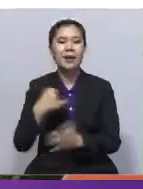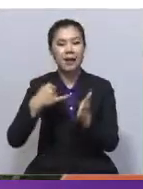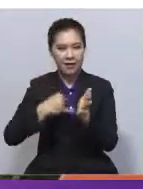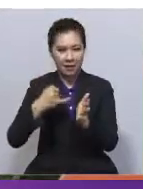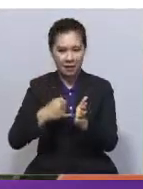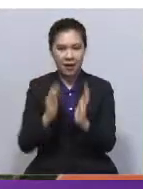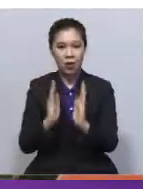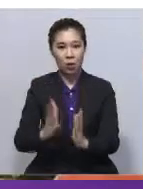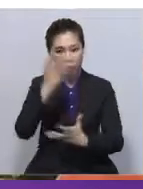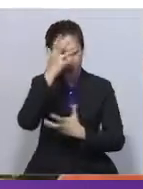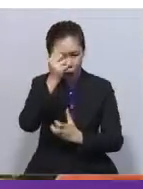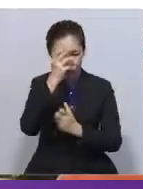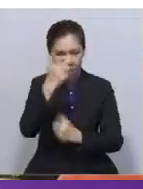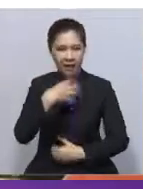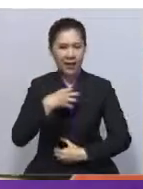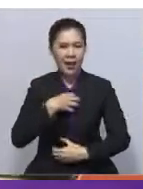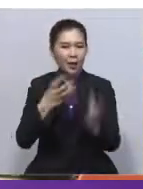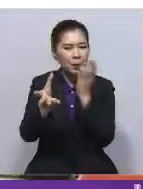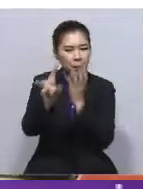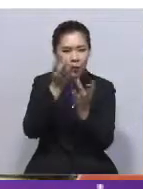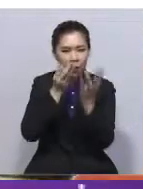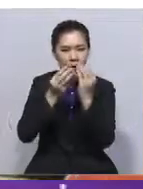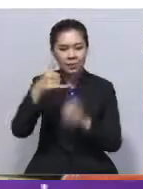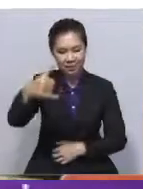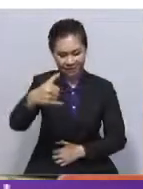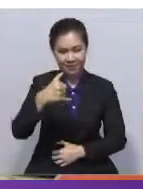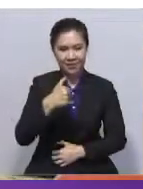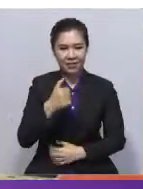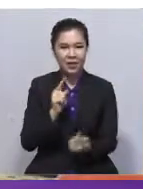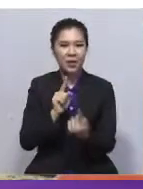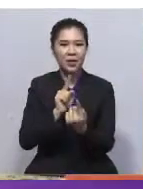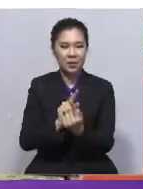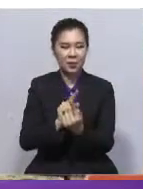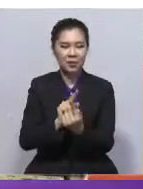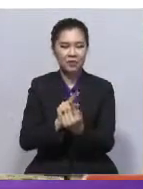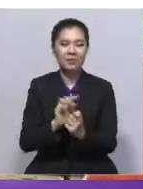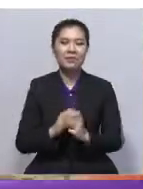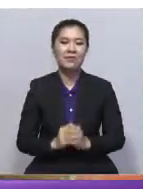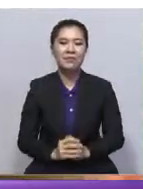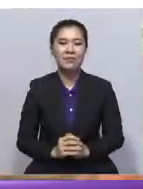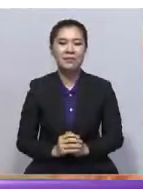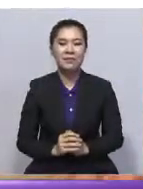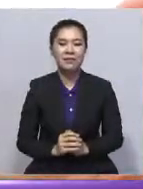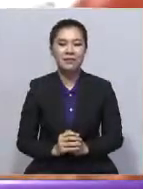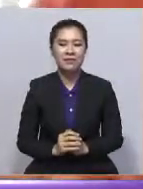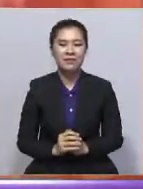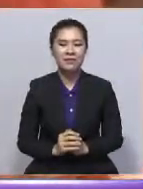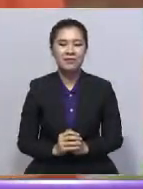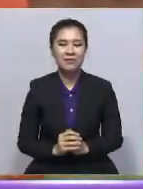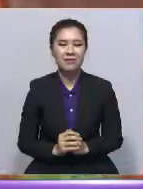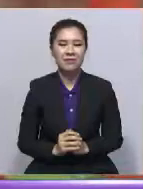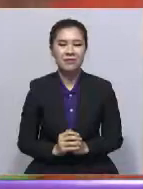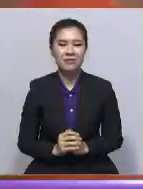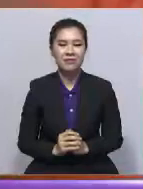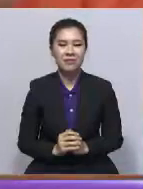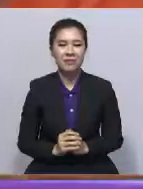ใจหรืออยากเรียนรู้ของจริงมาได้ที่นี่เลยนะคะพระราณพระราชวังดุสิตค่ะพี่คะอันนี้ต้องขึ้นยังไงบ้างอะ